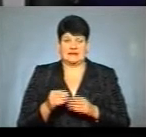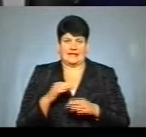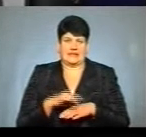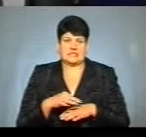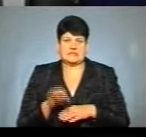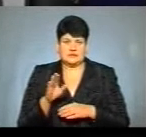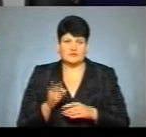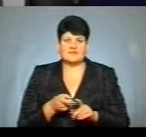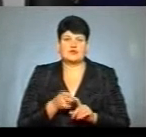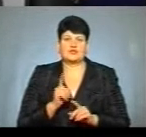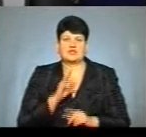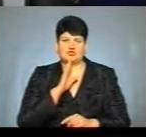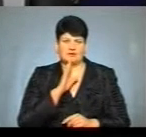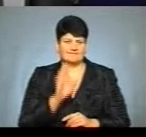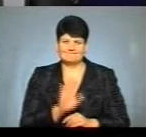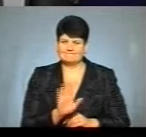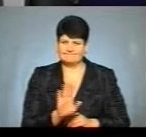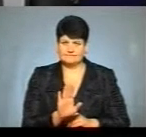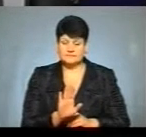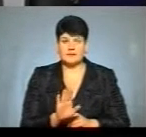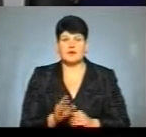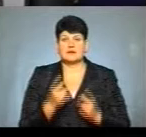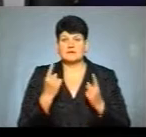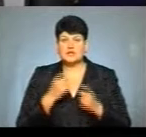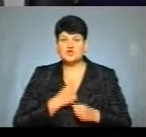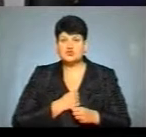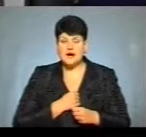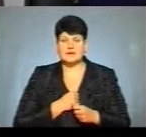стосується тільки жінок. Безумовно, ні. На